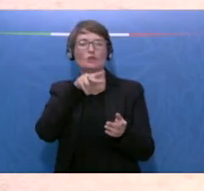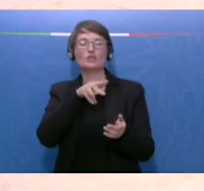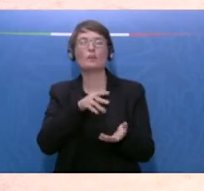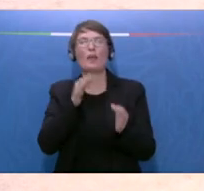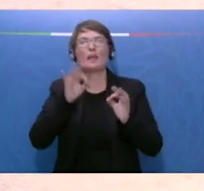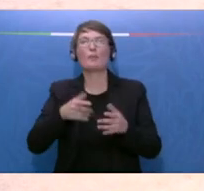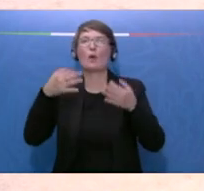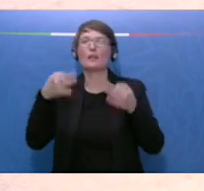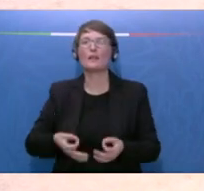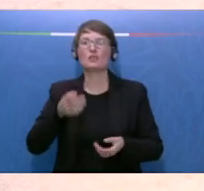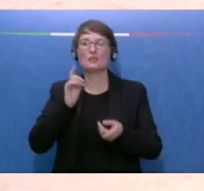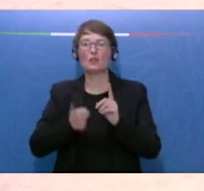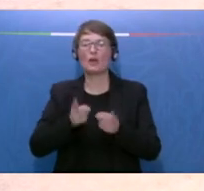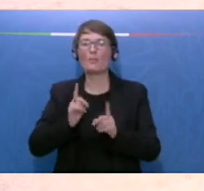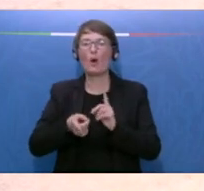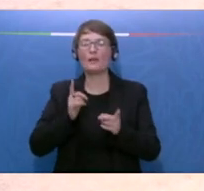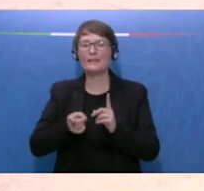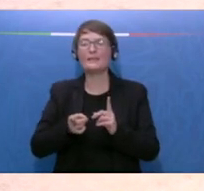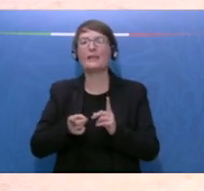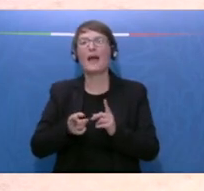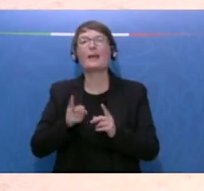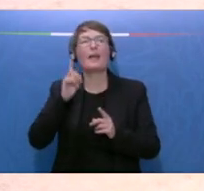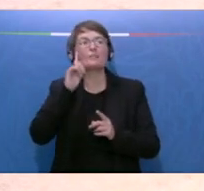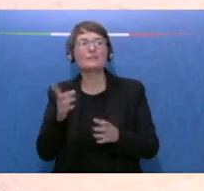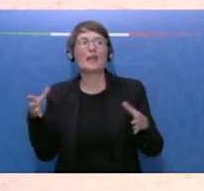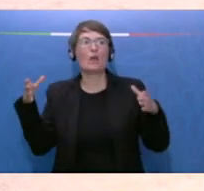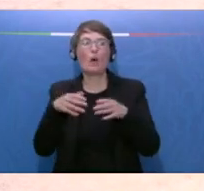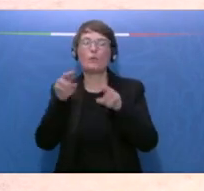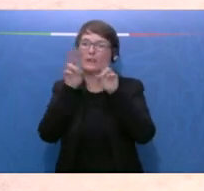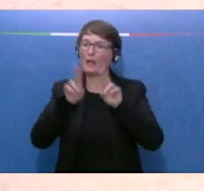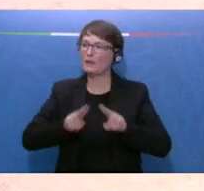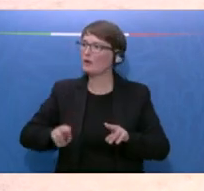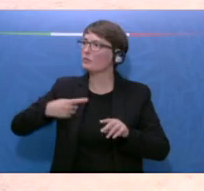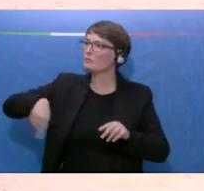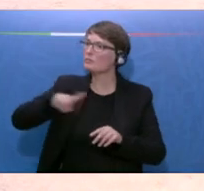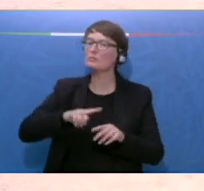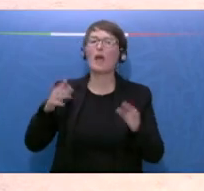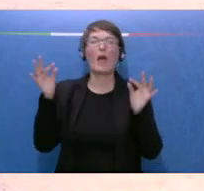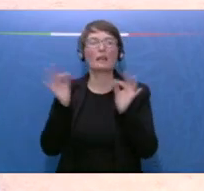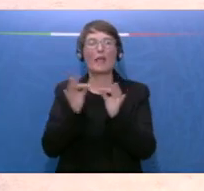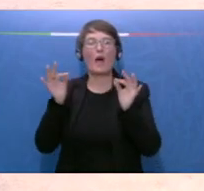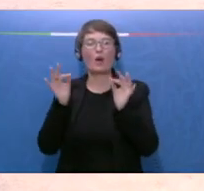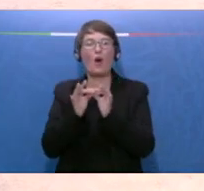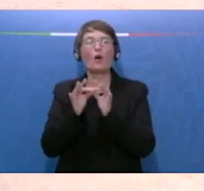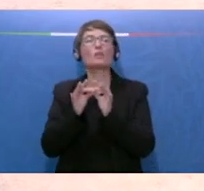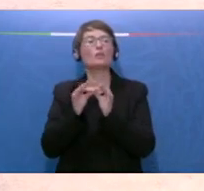community agris del prog bigmate on berisha